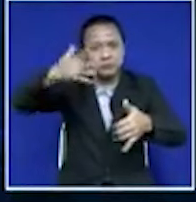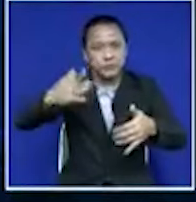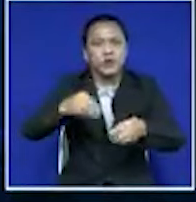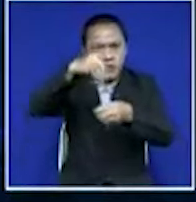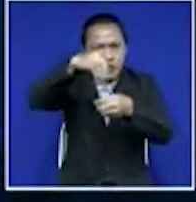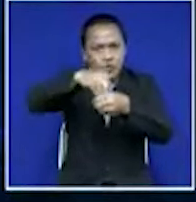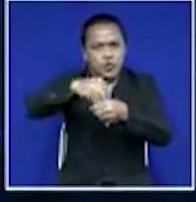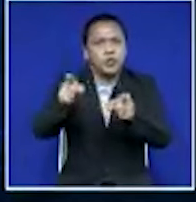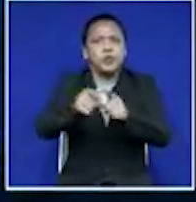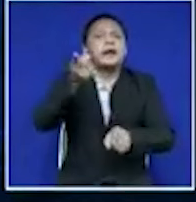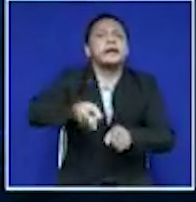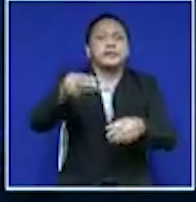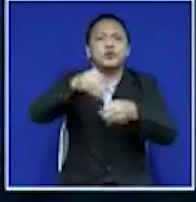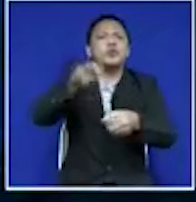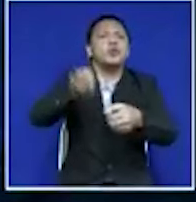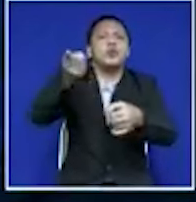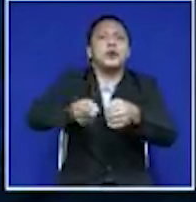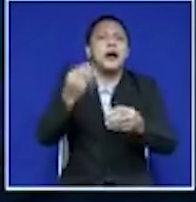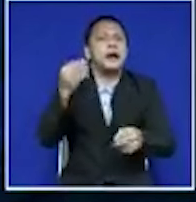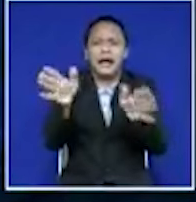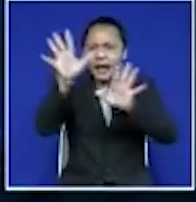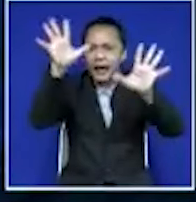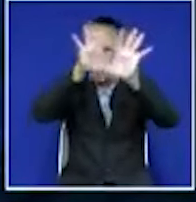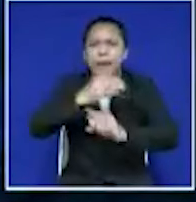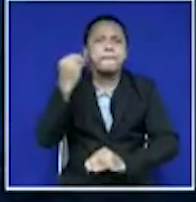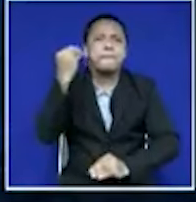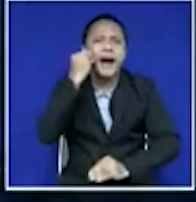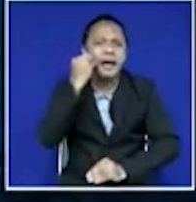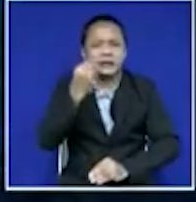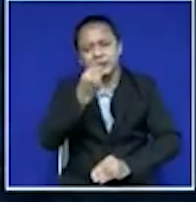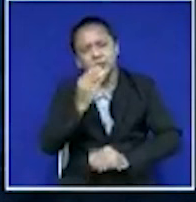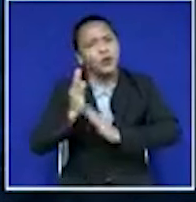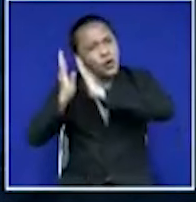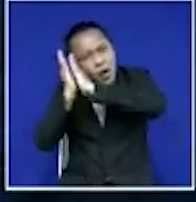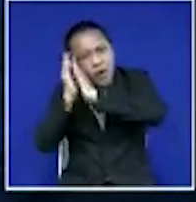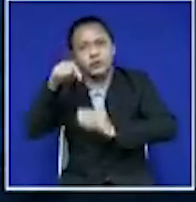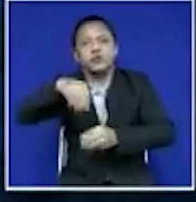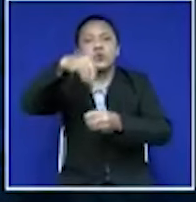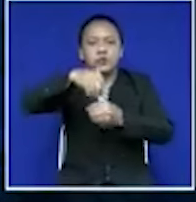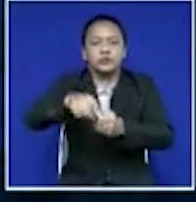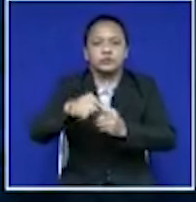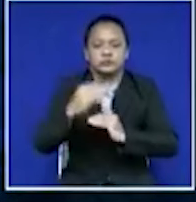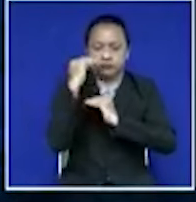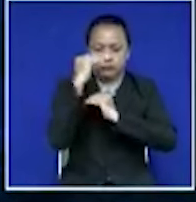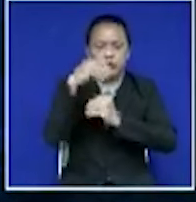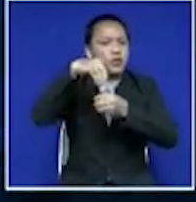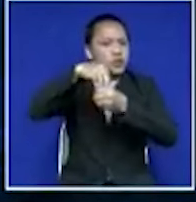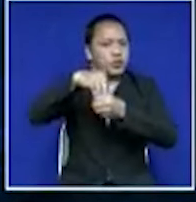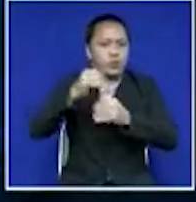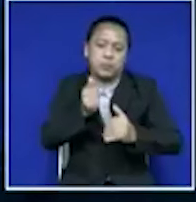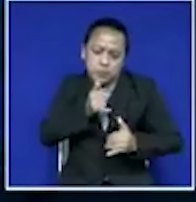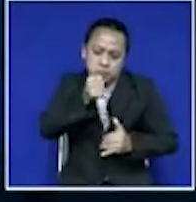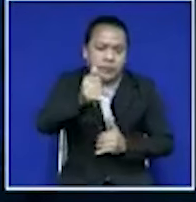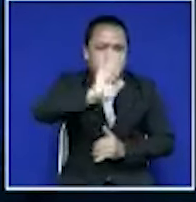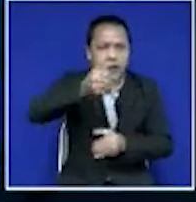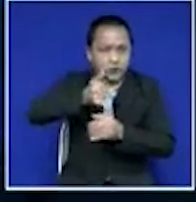ยู่กันเหมือนเดิมเนี่ยแหละครับก็คือบ้านเขานะฮะเขากินนอนอยู่ตรงนี้แล้วก็จำกัดพื้นที่ไม่ให้เดินทางออก